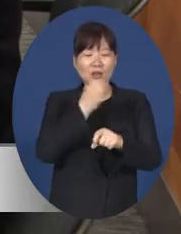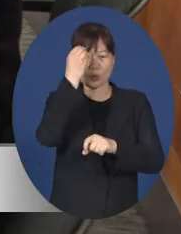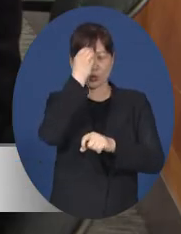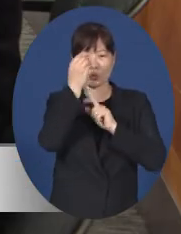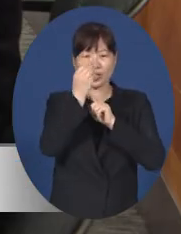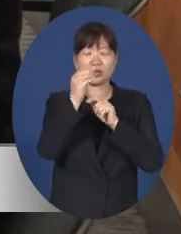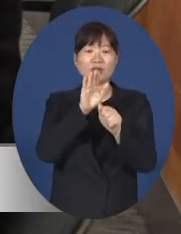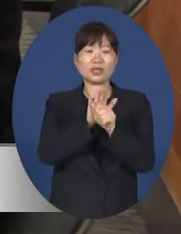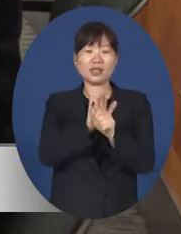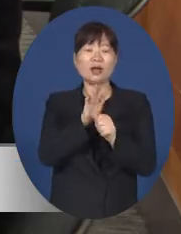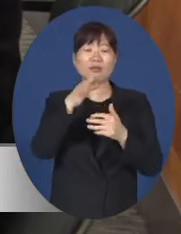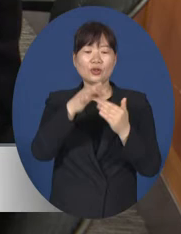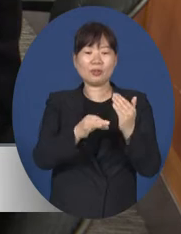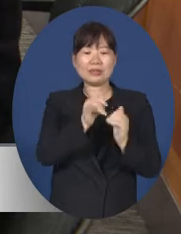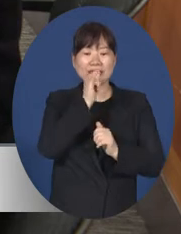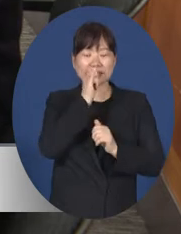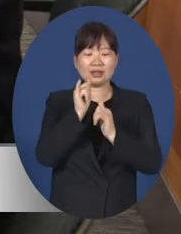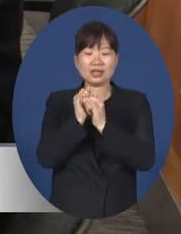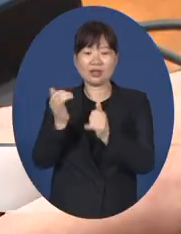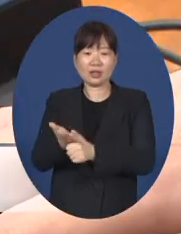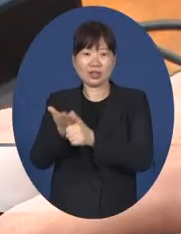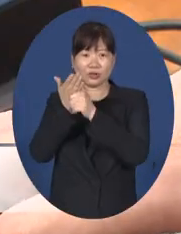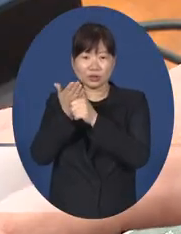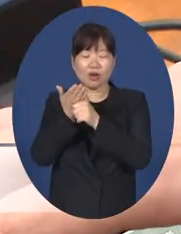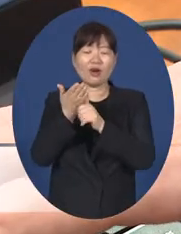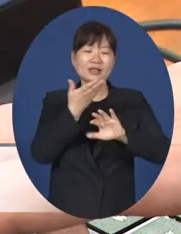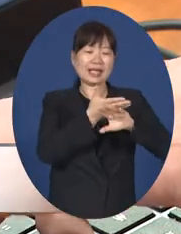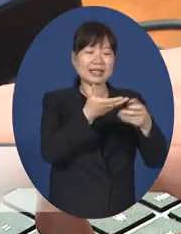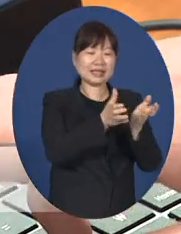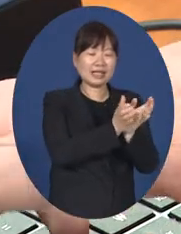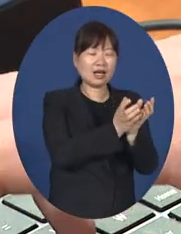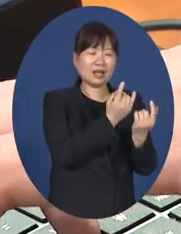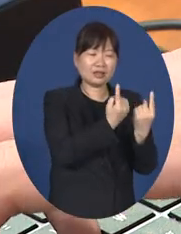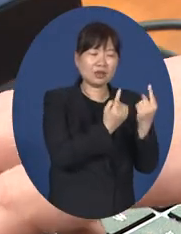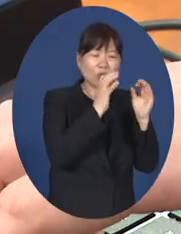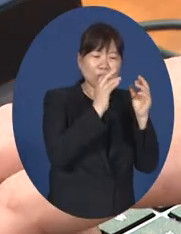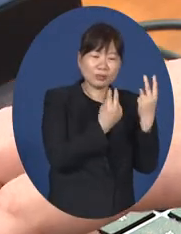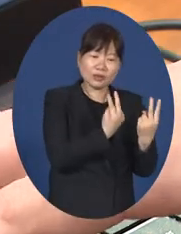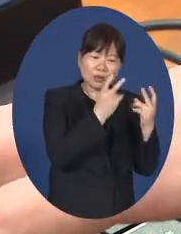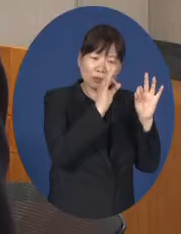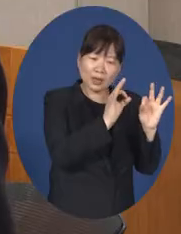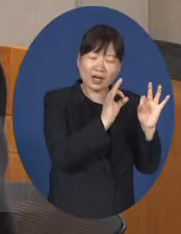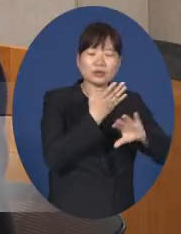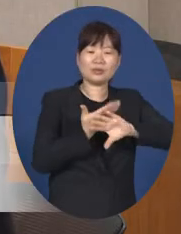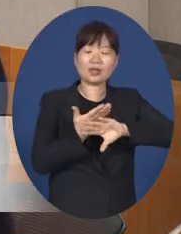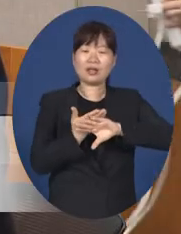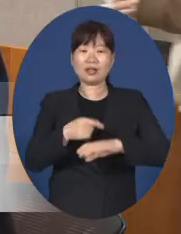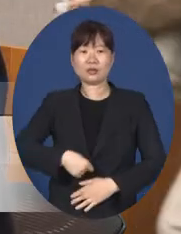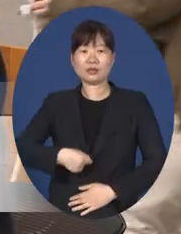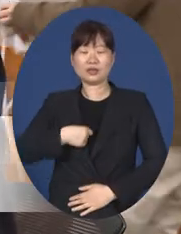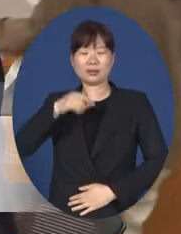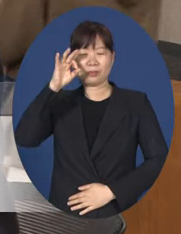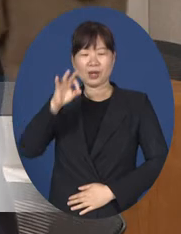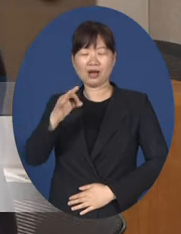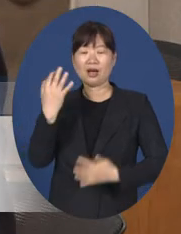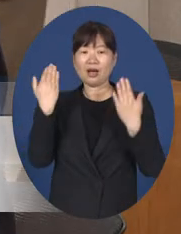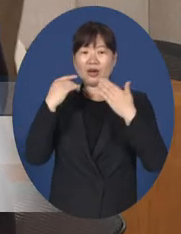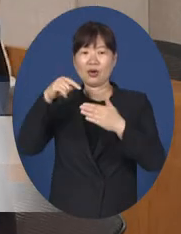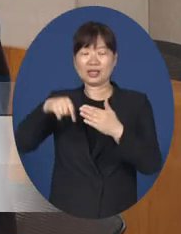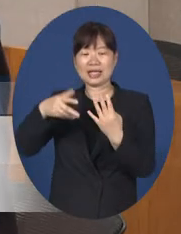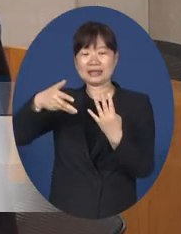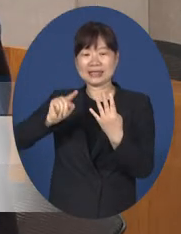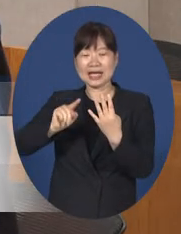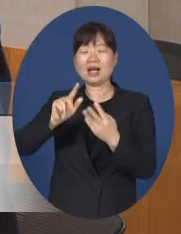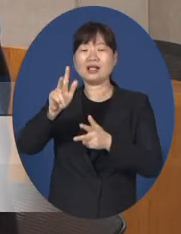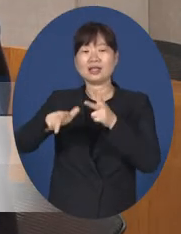지원 프로그램을 꾸려 인력 양성을 돕는 점도 타기관과 꽤나 다른 점입니다. 솔직히 그냥 학교에서